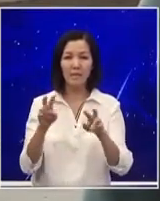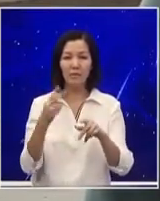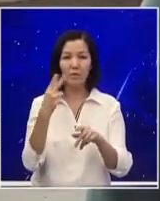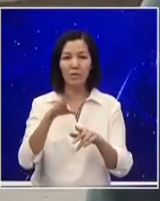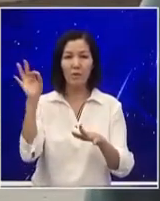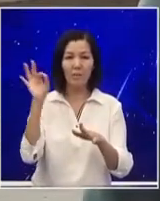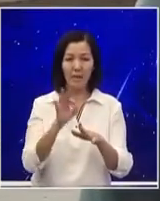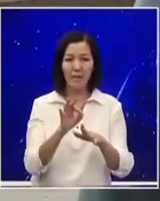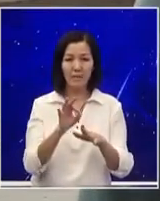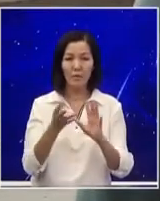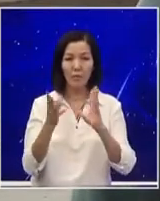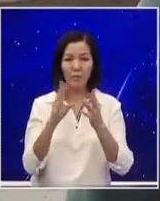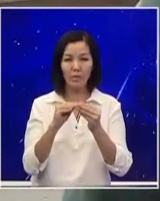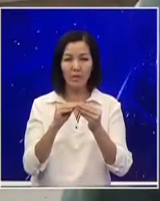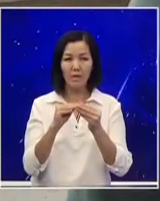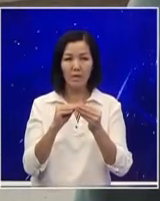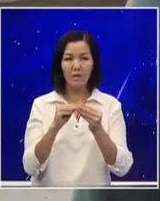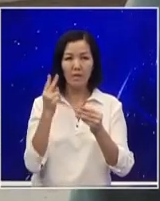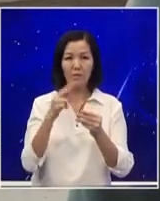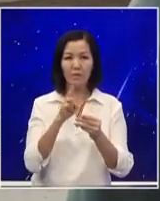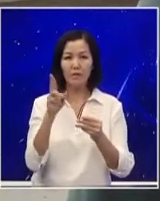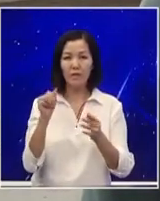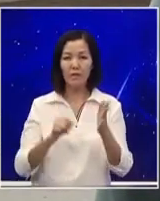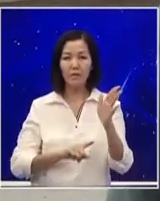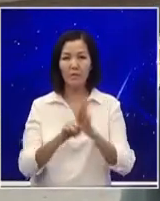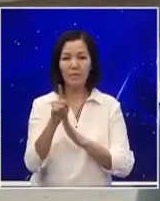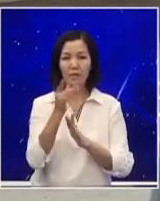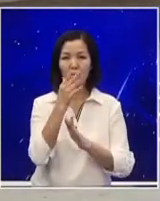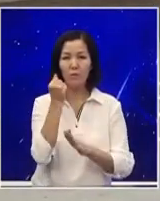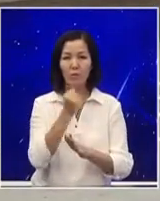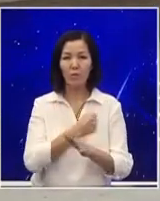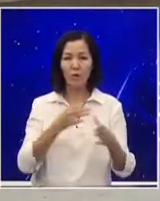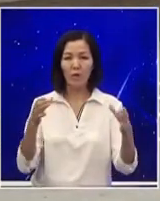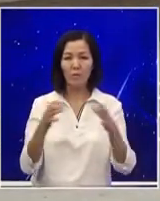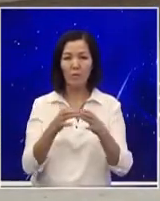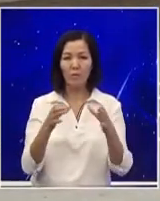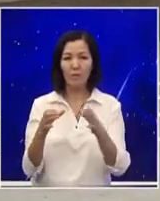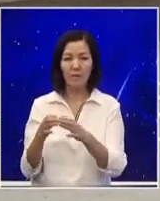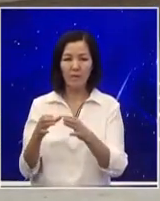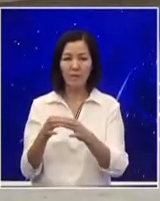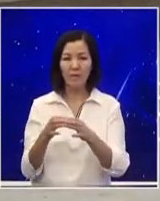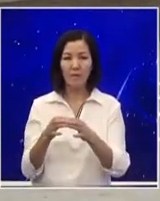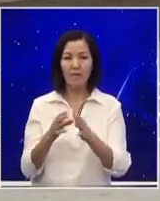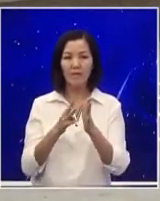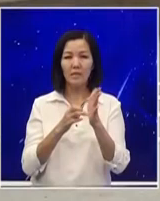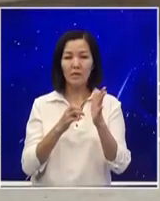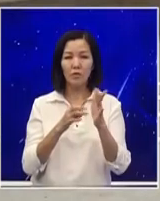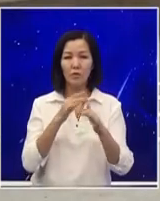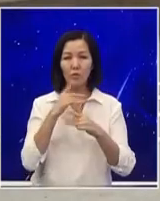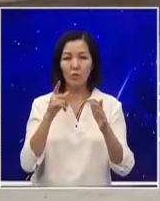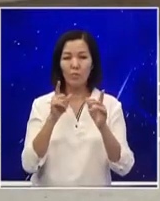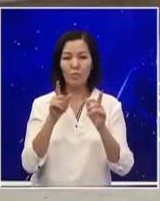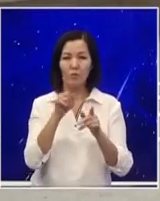20%-ға құрайды. 20-ші қарашадан бастап ұлттық ұлан бөлімдеріне 800-ден артық